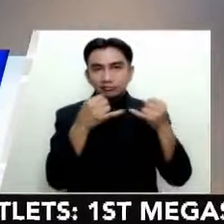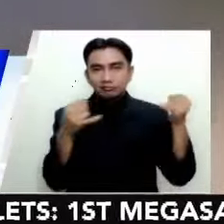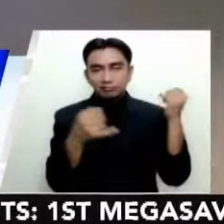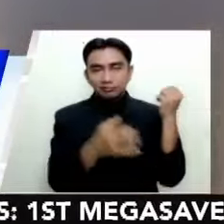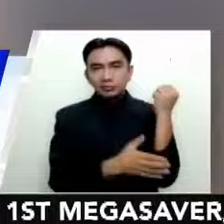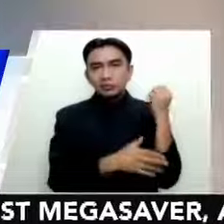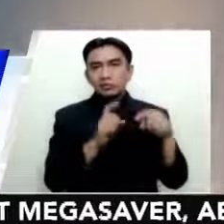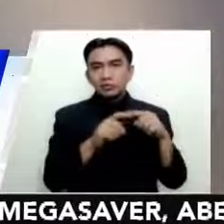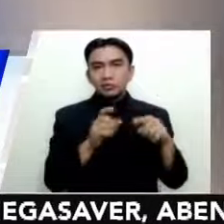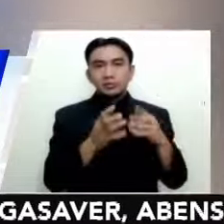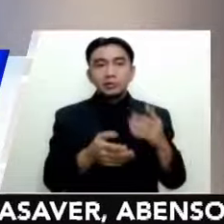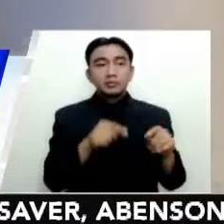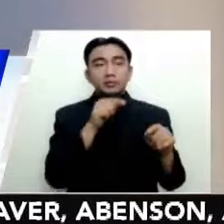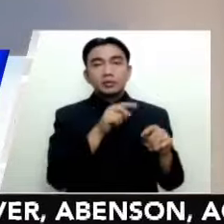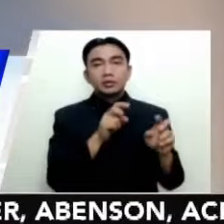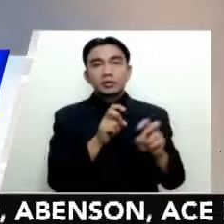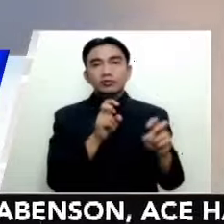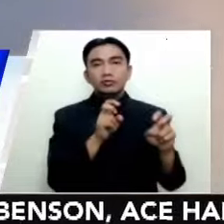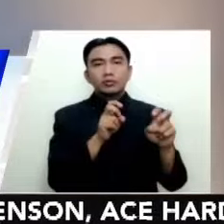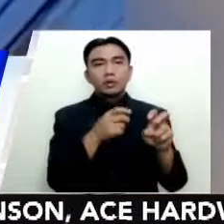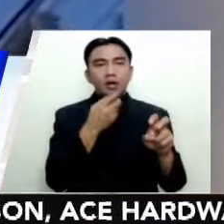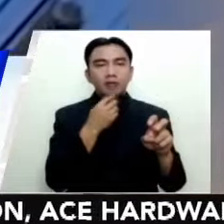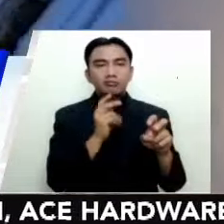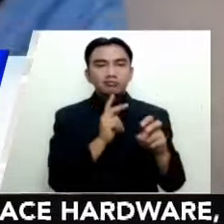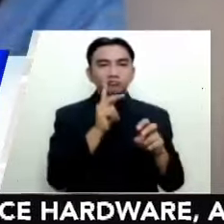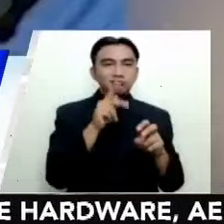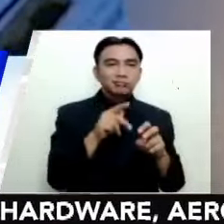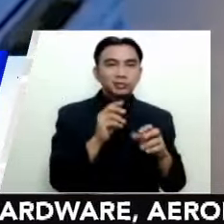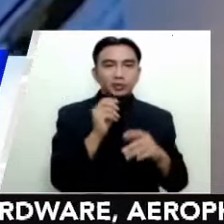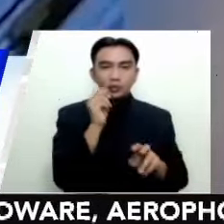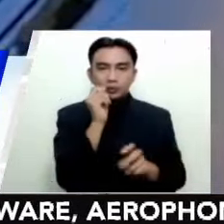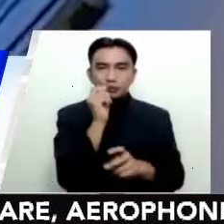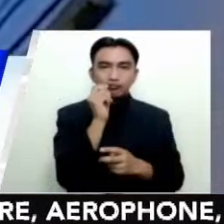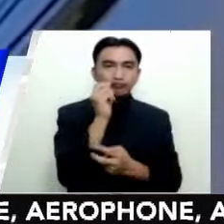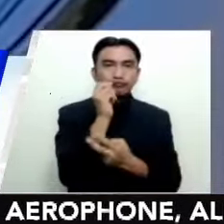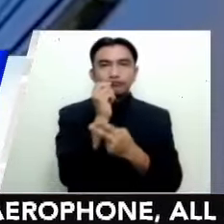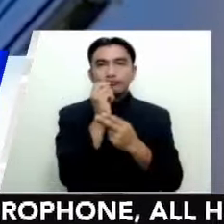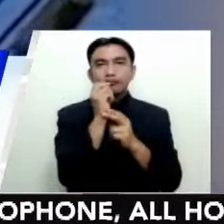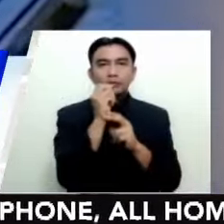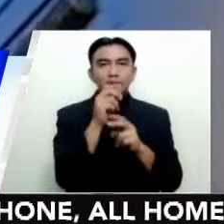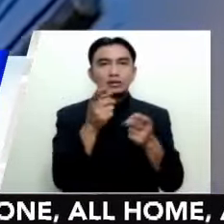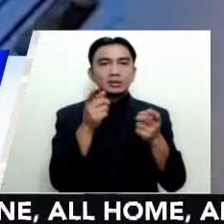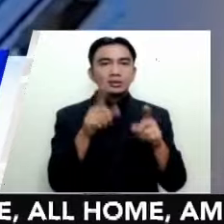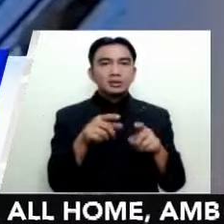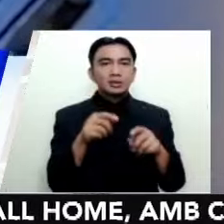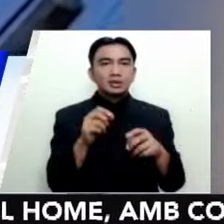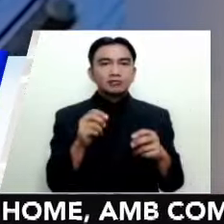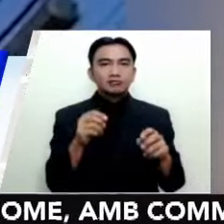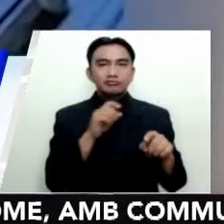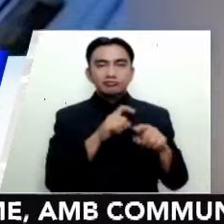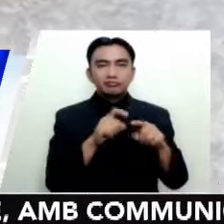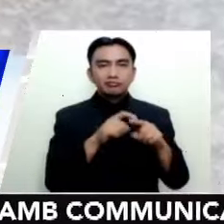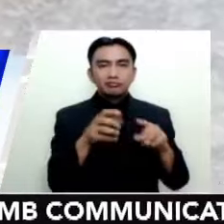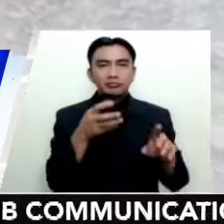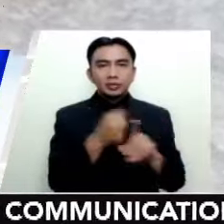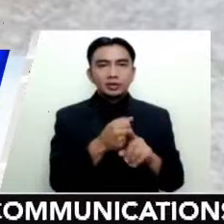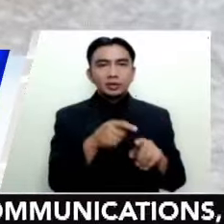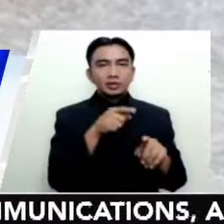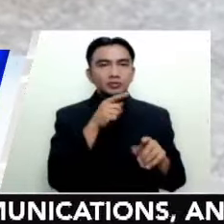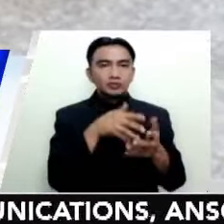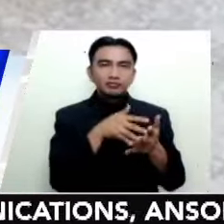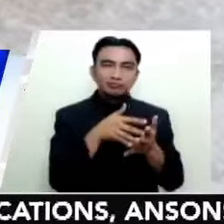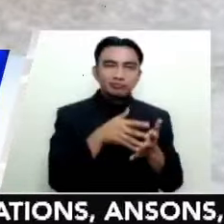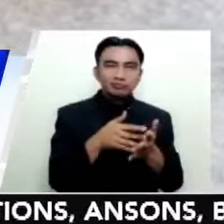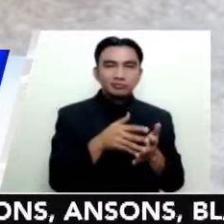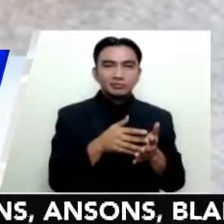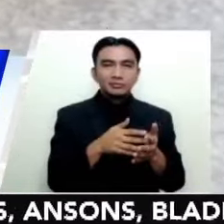kumain ang sawa sa isang puno at gumapang sa poste kaya nakuryente ito. Sugatan ito at nanghihina. Agad itong